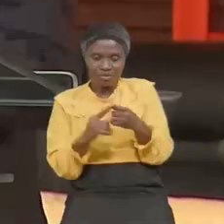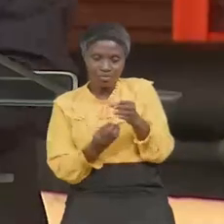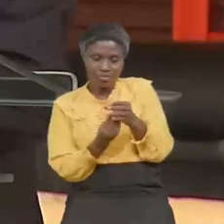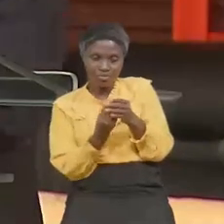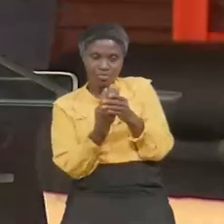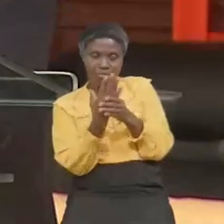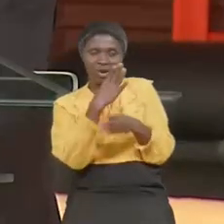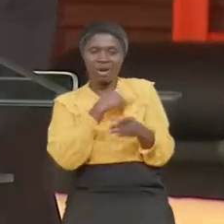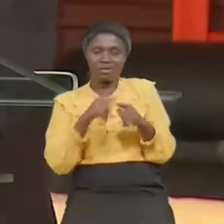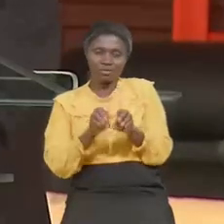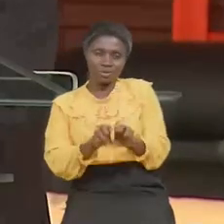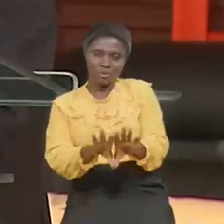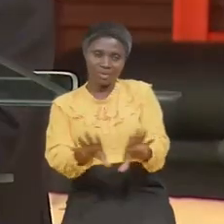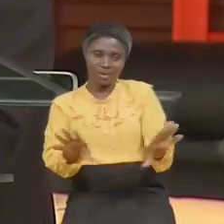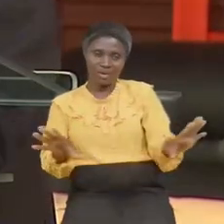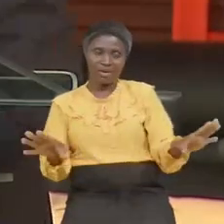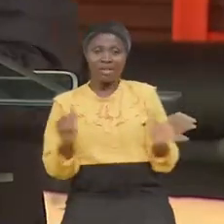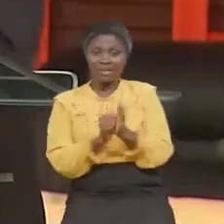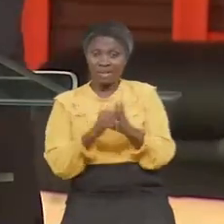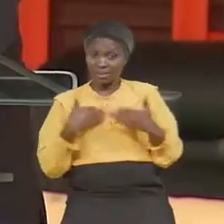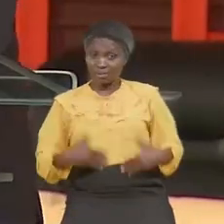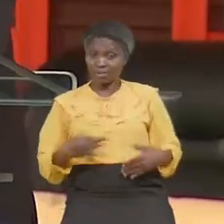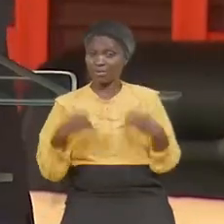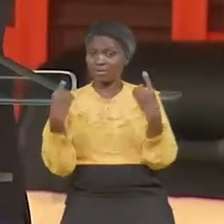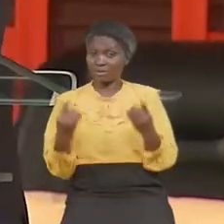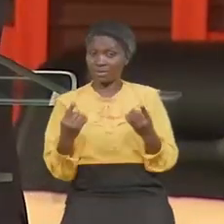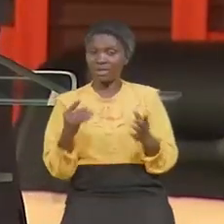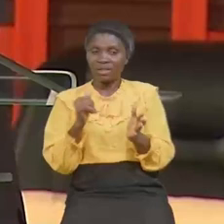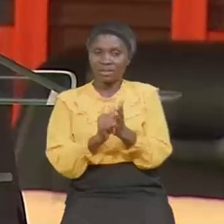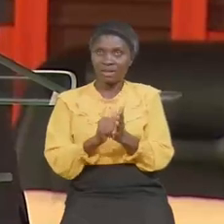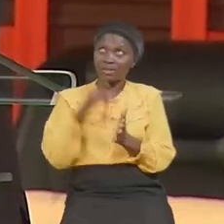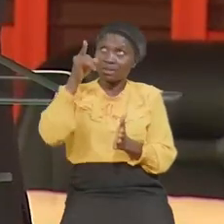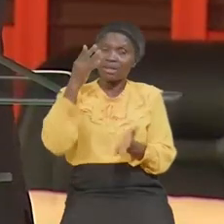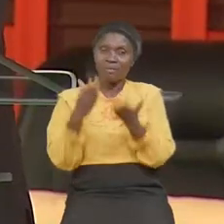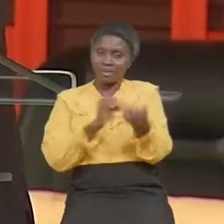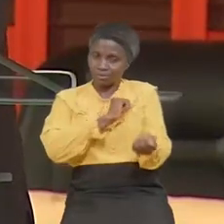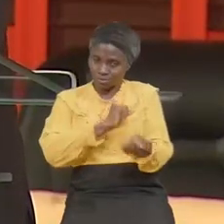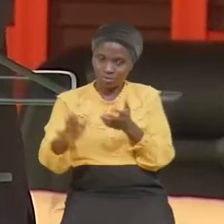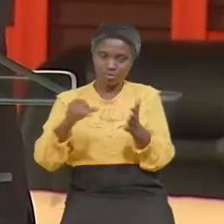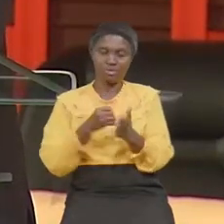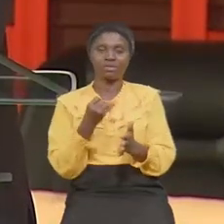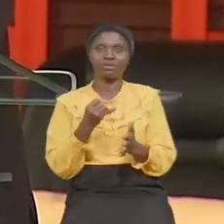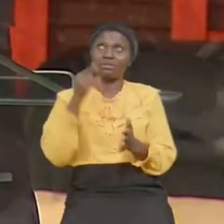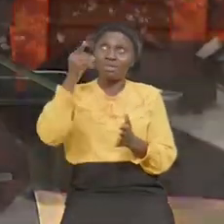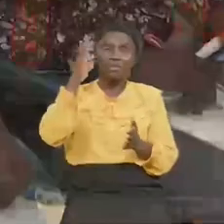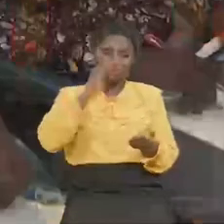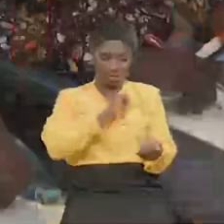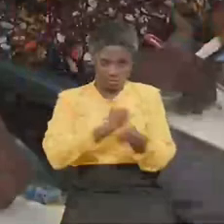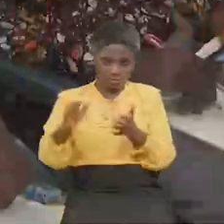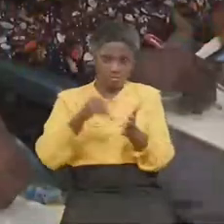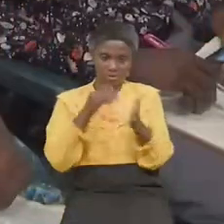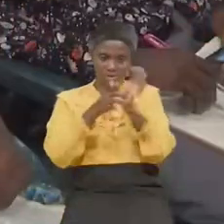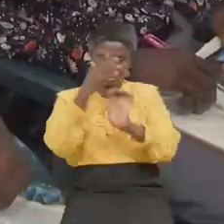à se répandre. Ce corps du péché fut détruit. Il va le détruire. Il va